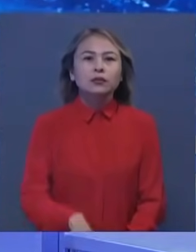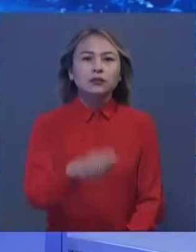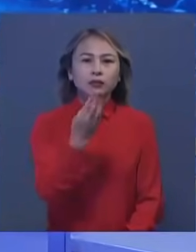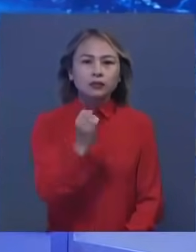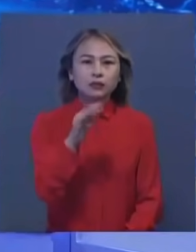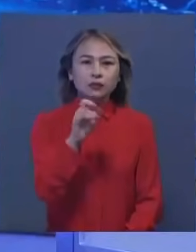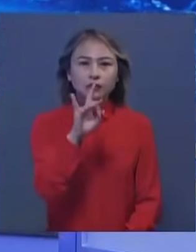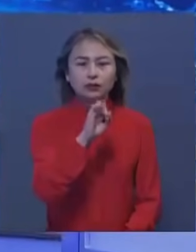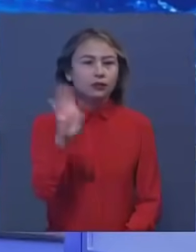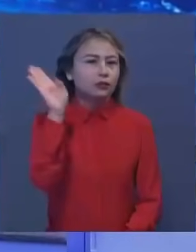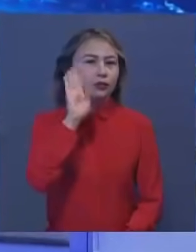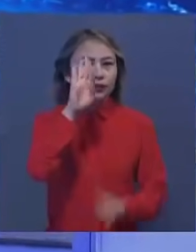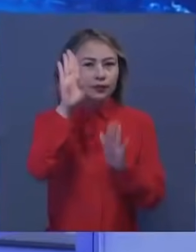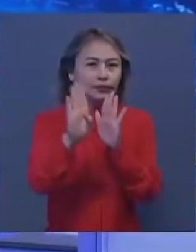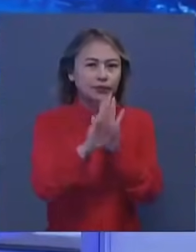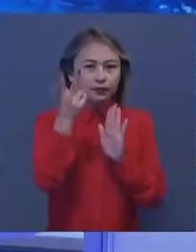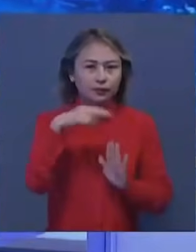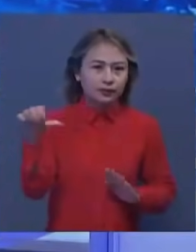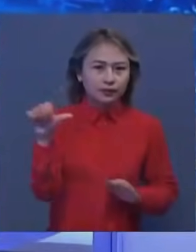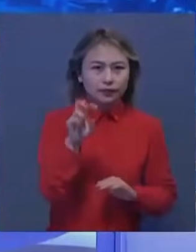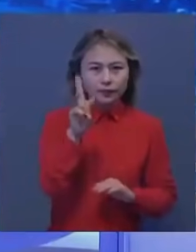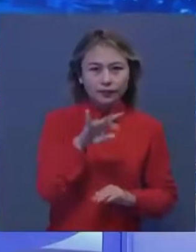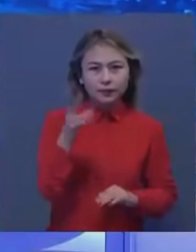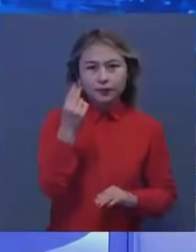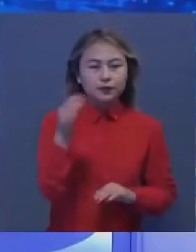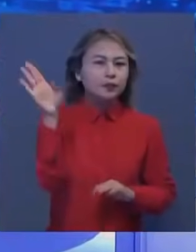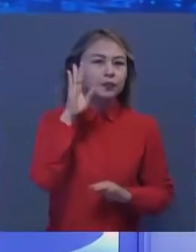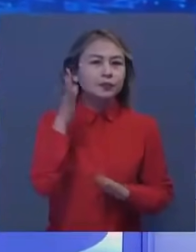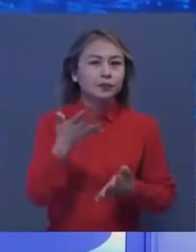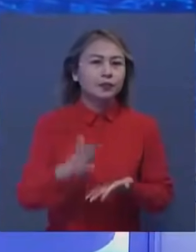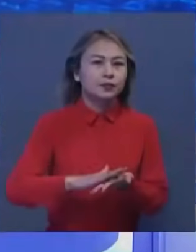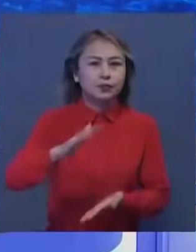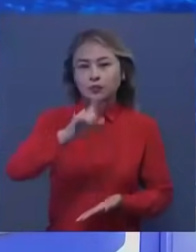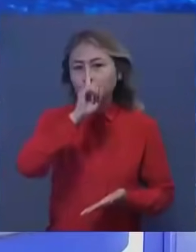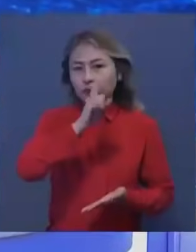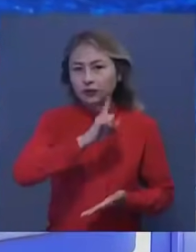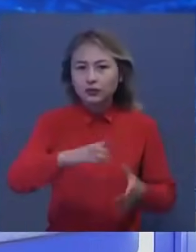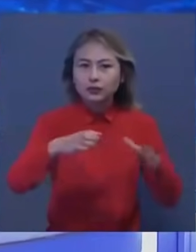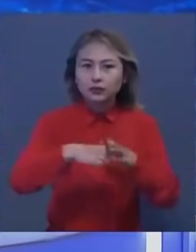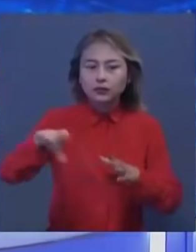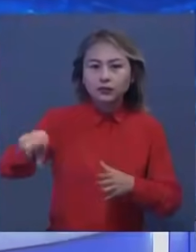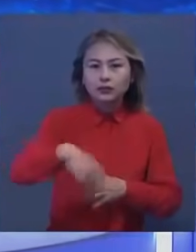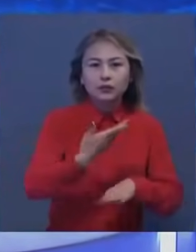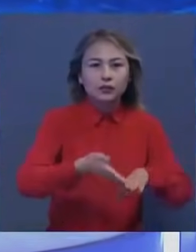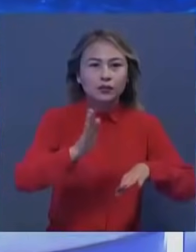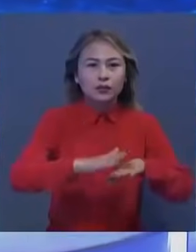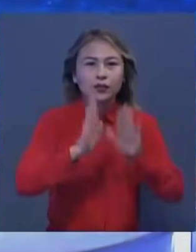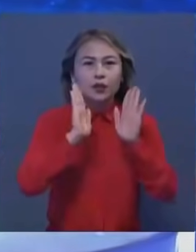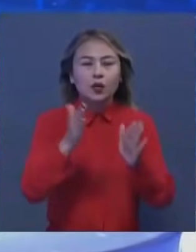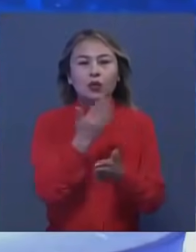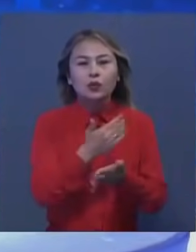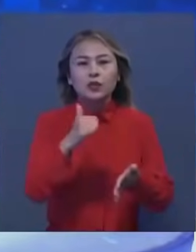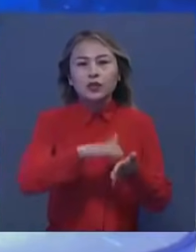Ал Шардара су қоймасына 2,5 миллиард текше метр су жиналмаса, Сырдың төменгі ағысындағы шаруаларға қиын болайын деп